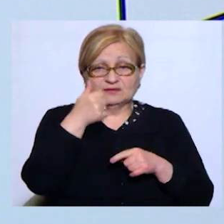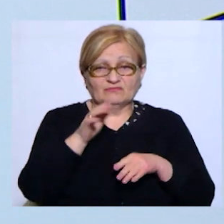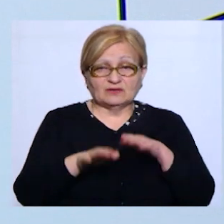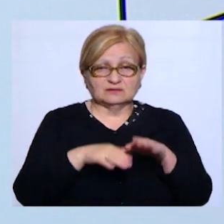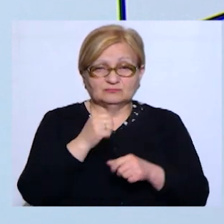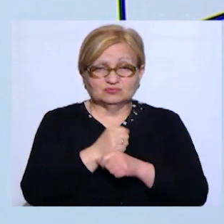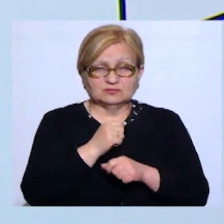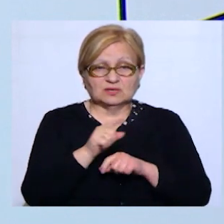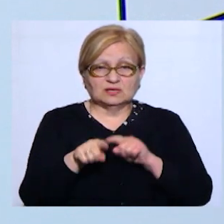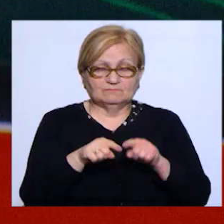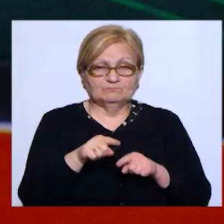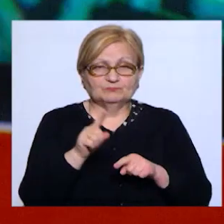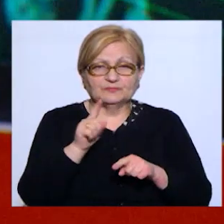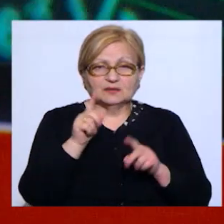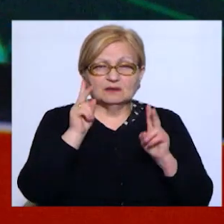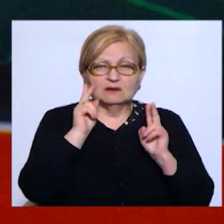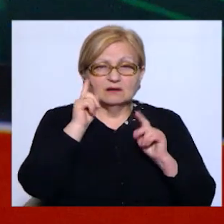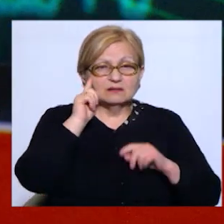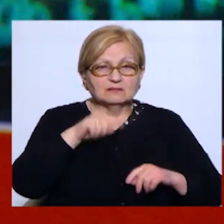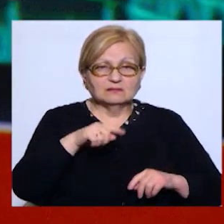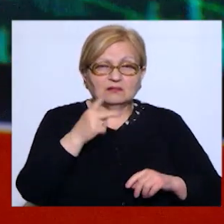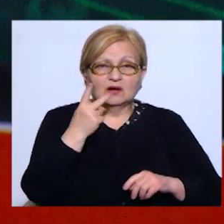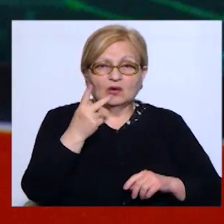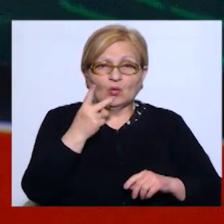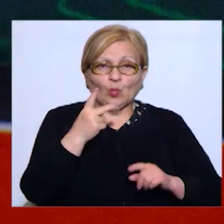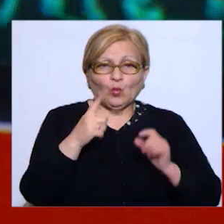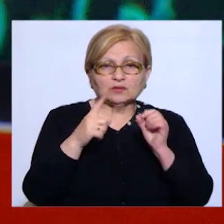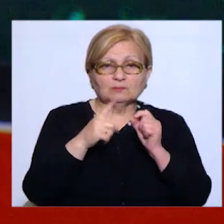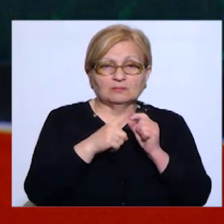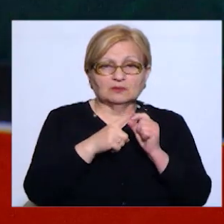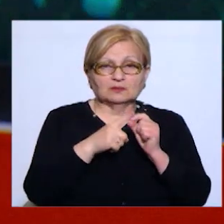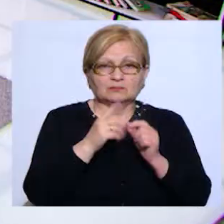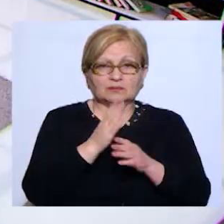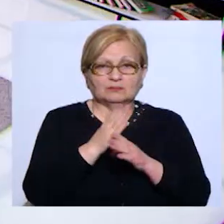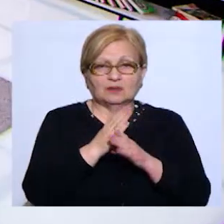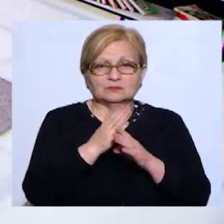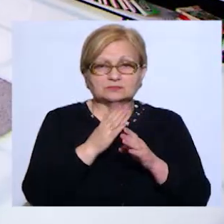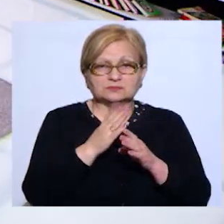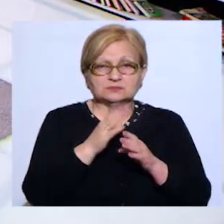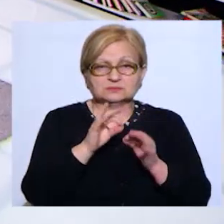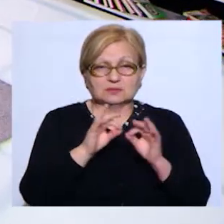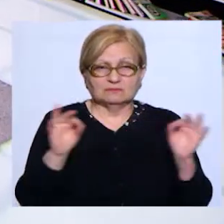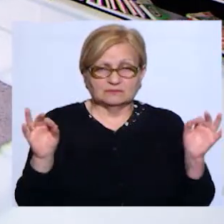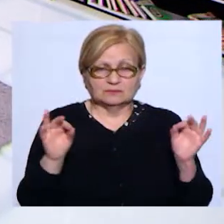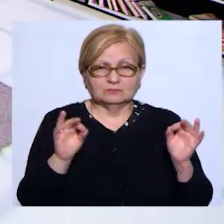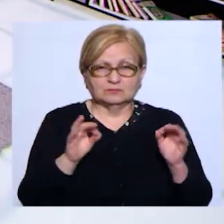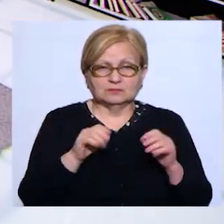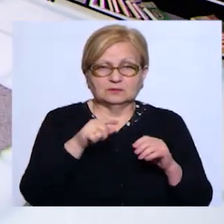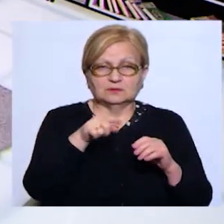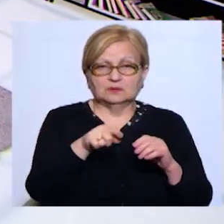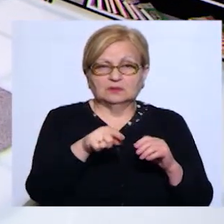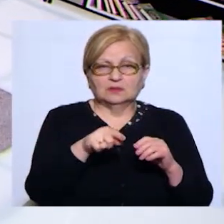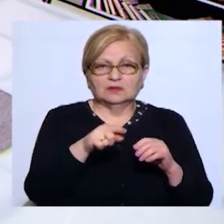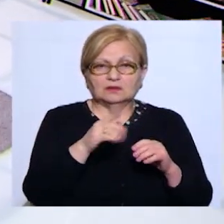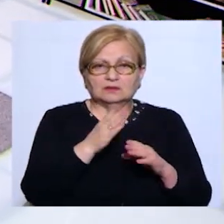ხო? რა ვიცი წინარე ცოდნა. ჯერ უბრალოდ ვიცი რომ ორი მხები მაგავლებული, მაგრამ რაღაცა დასკვნის გაკეთება მინდა ამ მხებებთან დაკავშირებით.